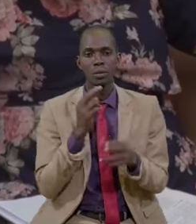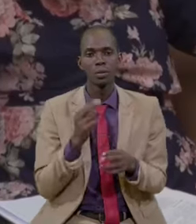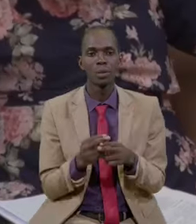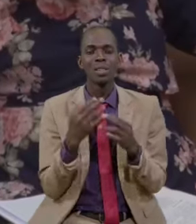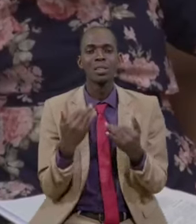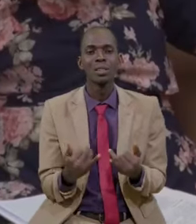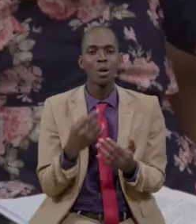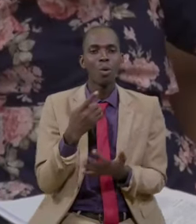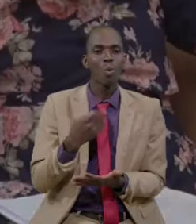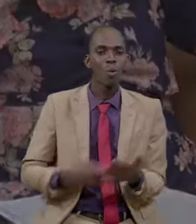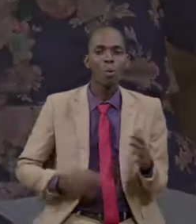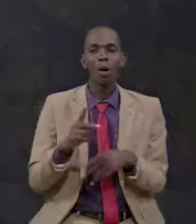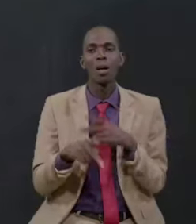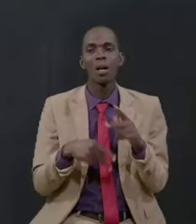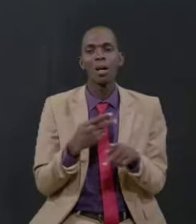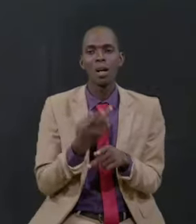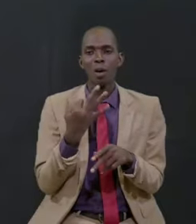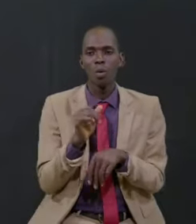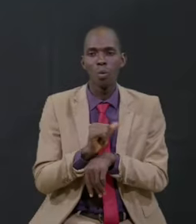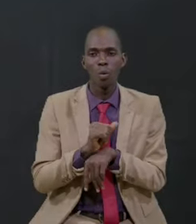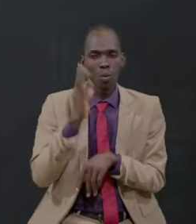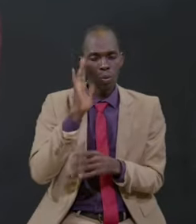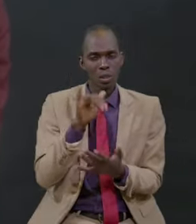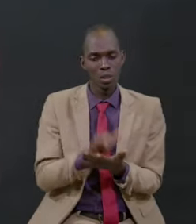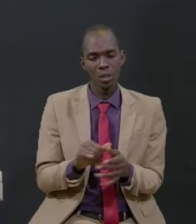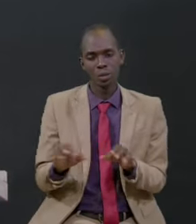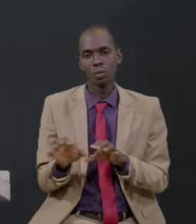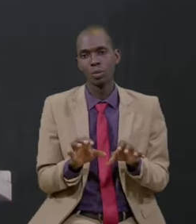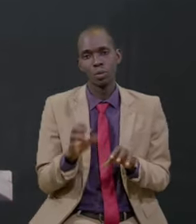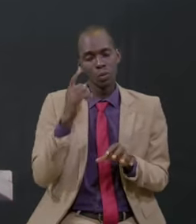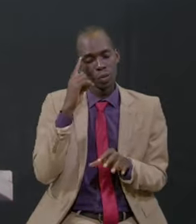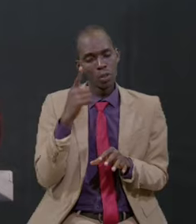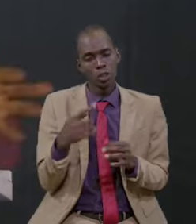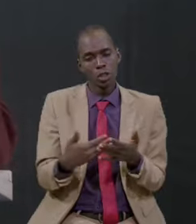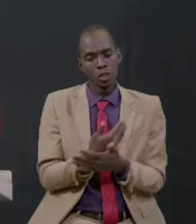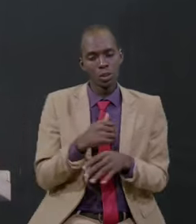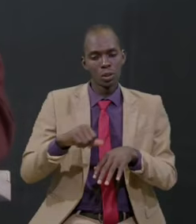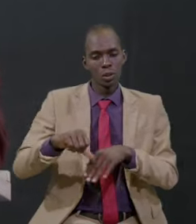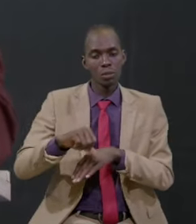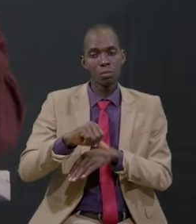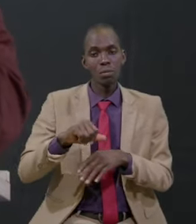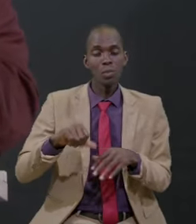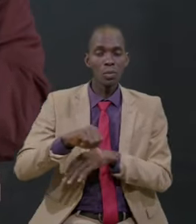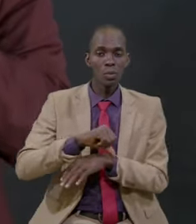Quel type d'œuvre? Avec l'onction du Nouveau Testament qui vient sur nous.